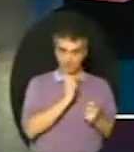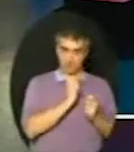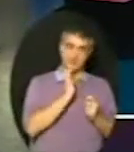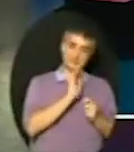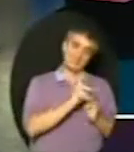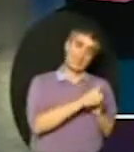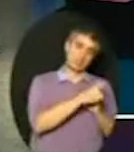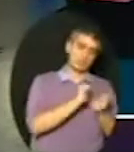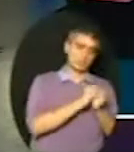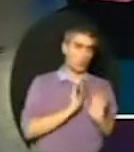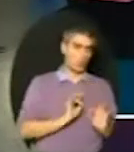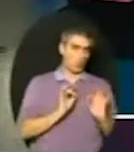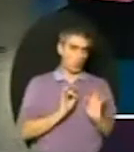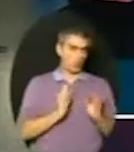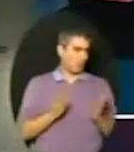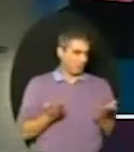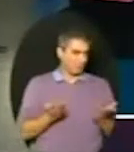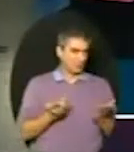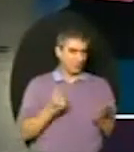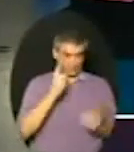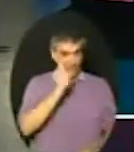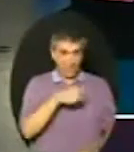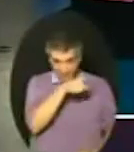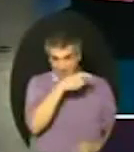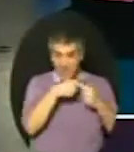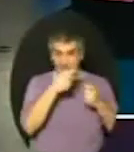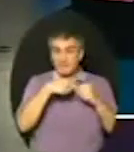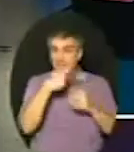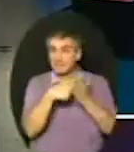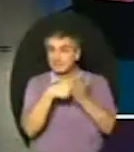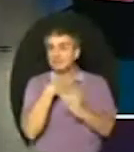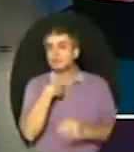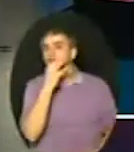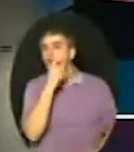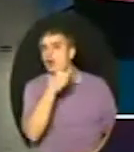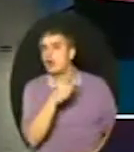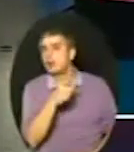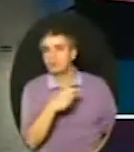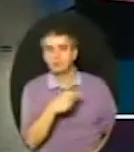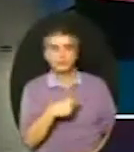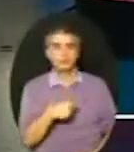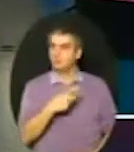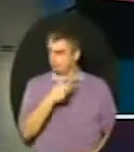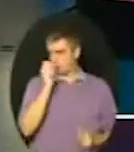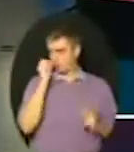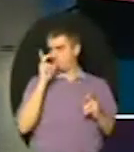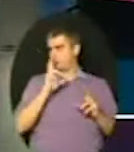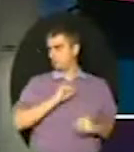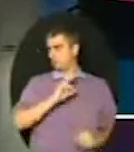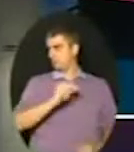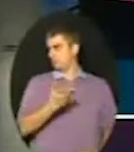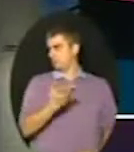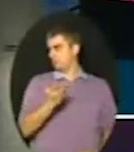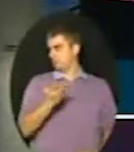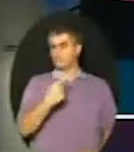2014. השאלה היא, אתה מעביר את החצי מיליארד האלה של משרד החינוך, אני עונה לך בתשובה ברורה. הוא הופתע אתמול כמוני.